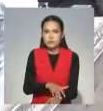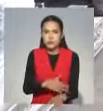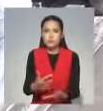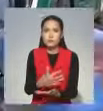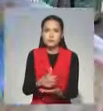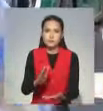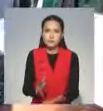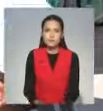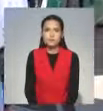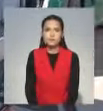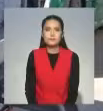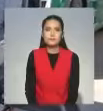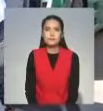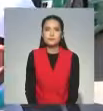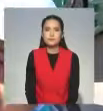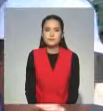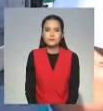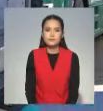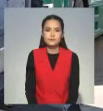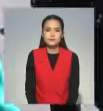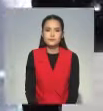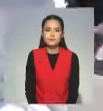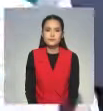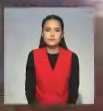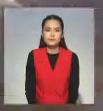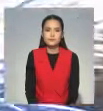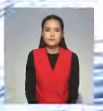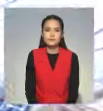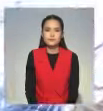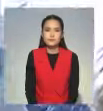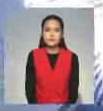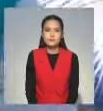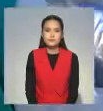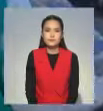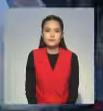Марина Иниватова, Раиса Маргунова, Ирина Якунина, Анна Рахманова, Астана Таймс.